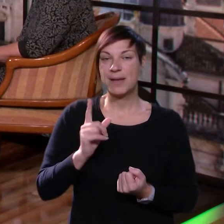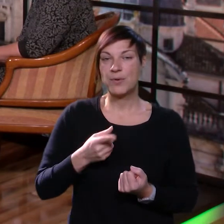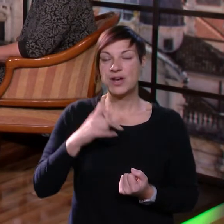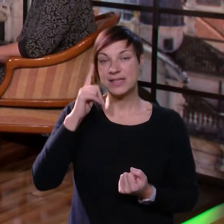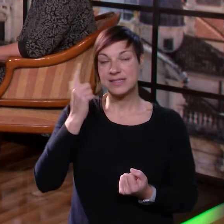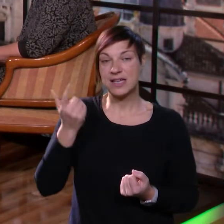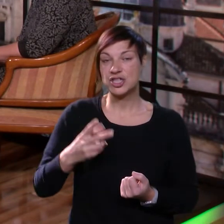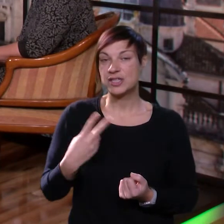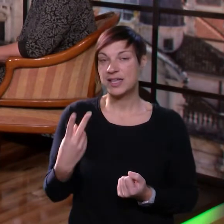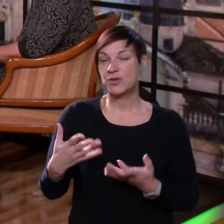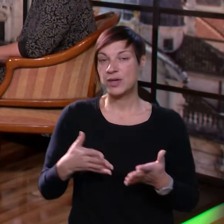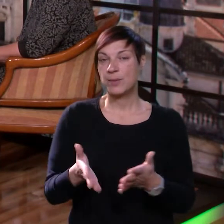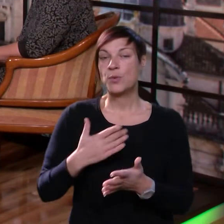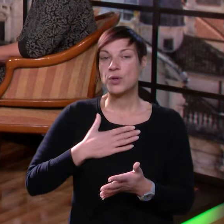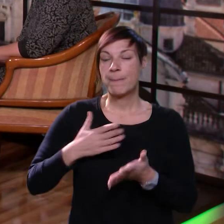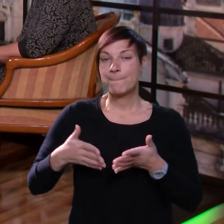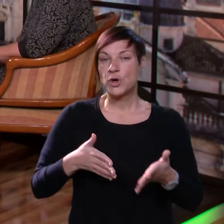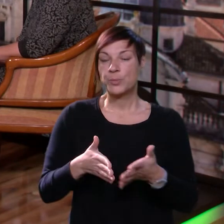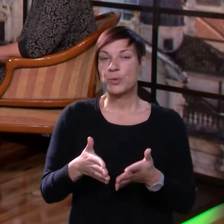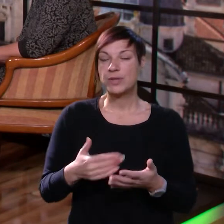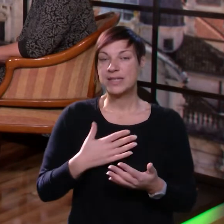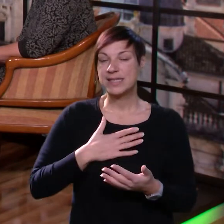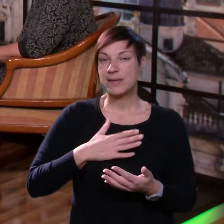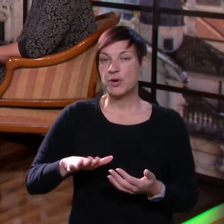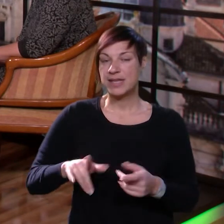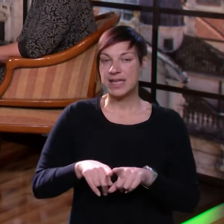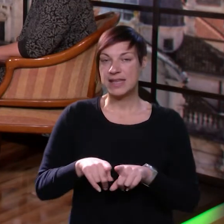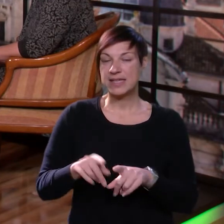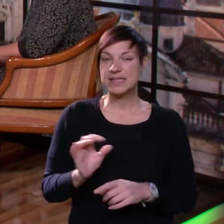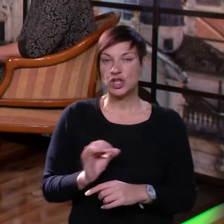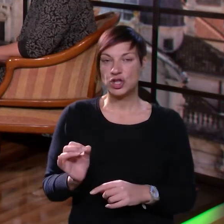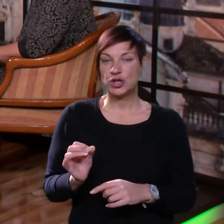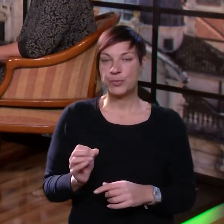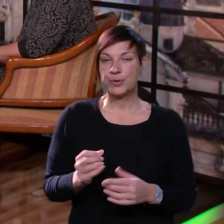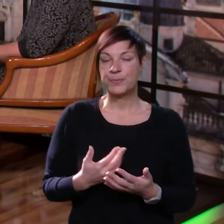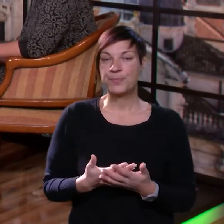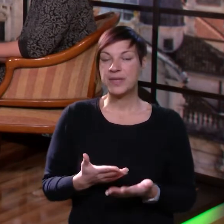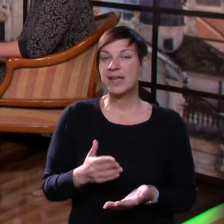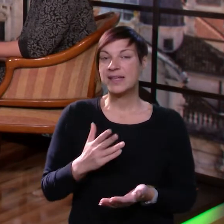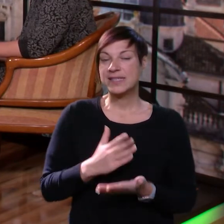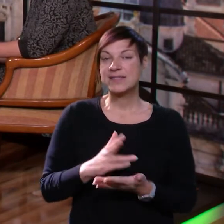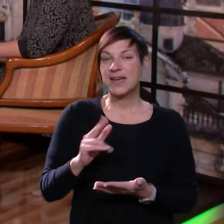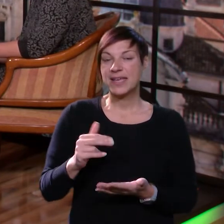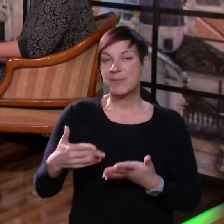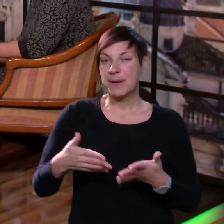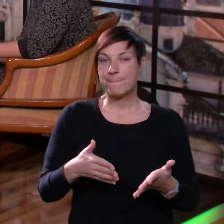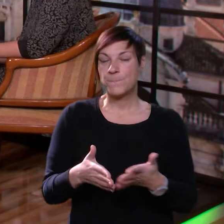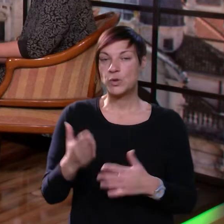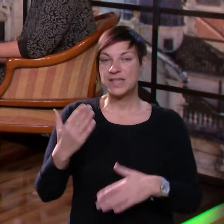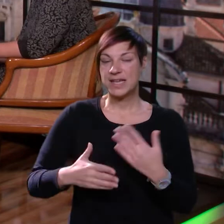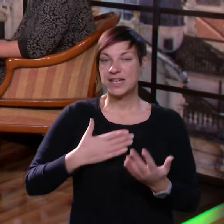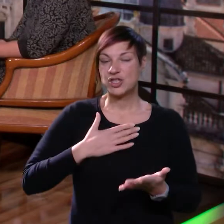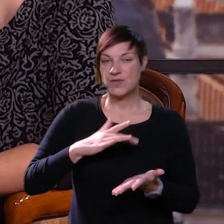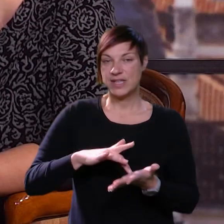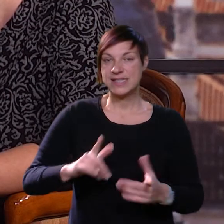reći, ne mora znači da je tuđi put moj put i da je taj put za moje dijete isto tako dobro. Tako je, svako ima svoj put,